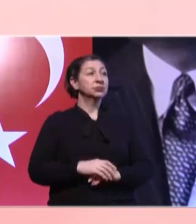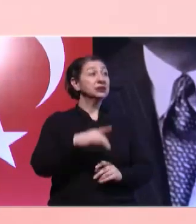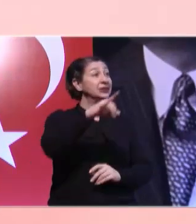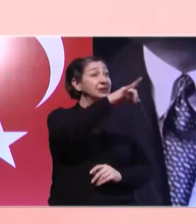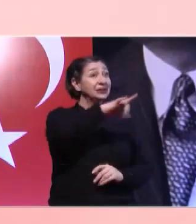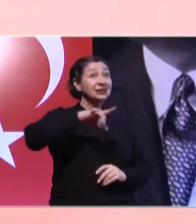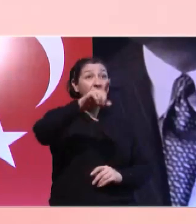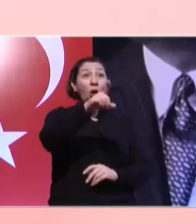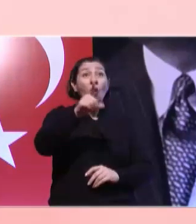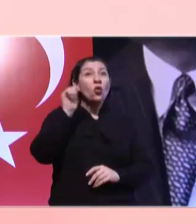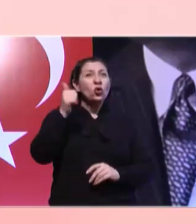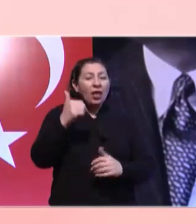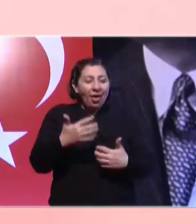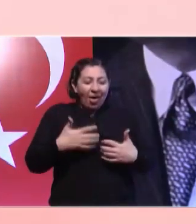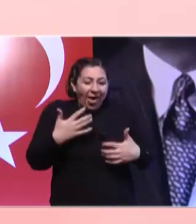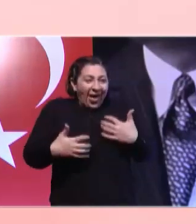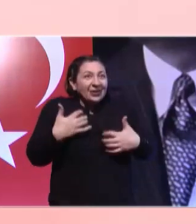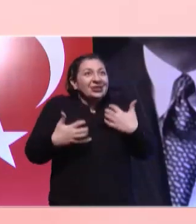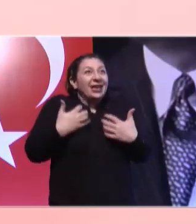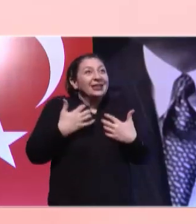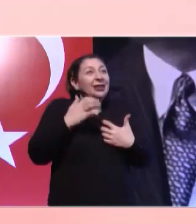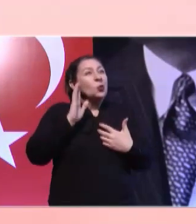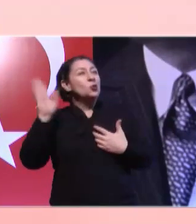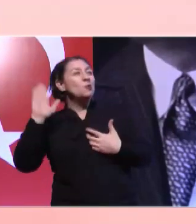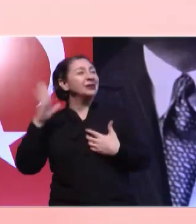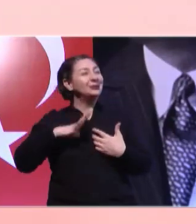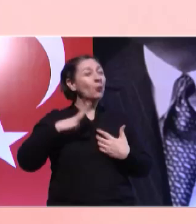Sizleri o günün heyecanına taşımak istiyorum.